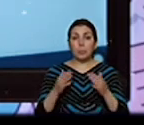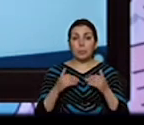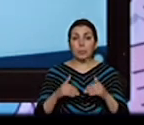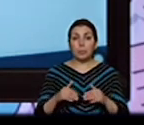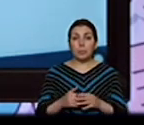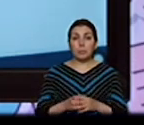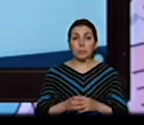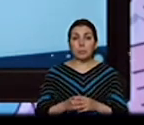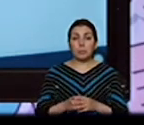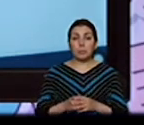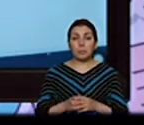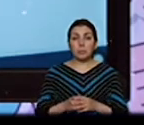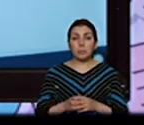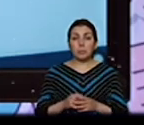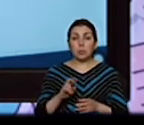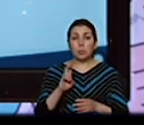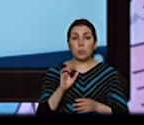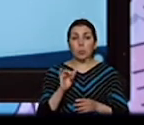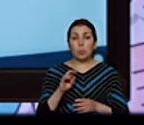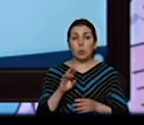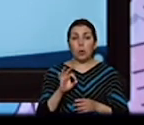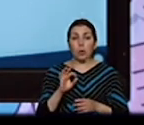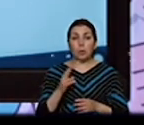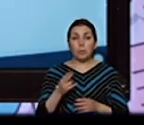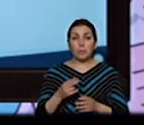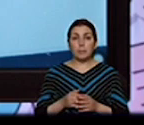Keyingisi, demak, buloq.